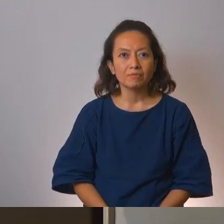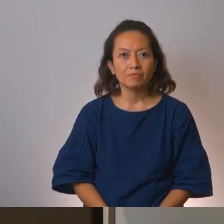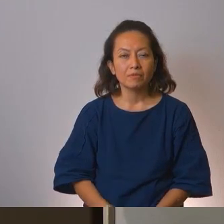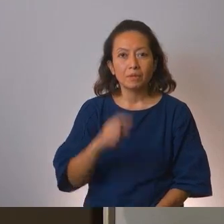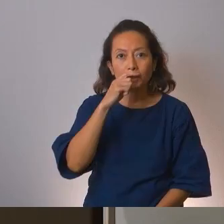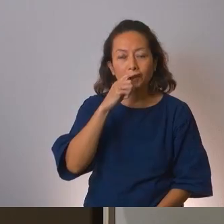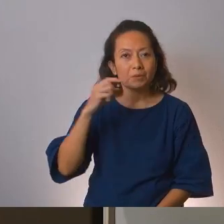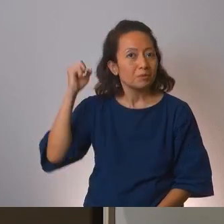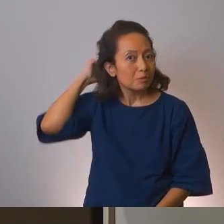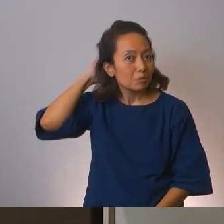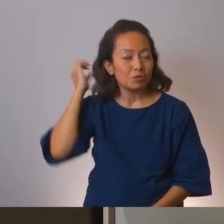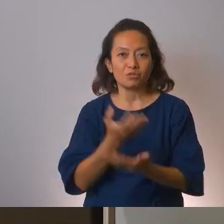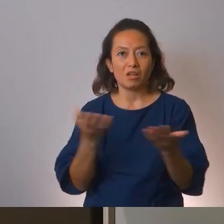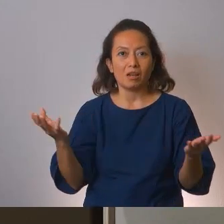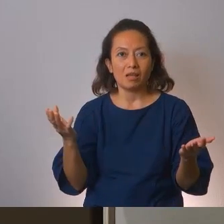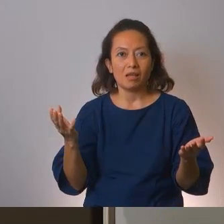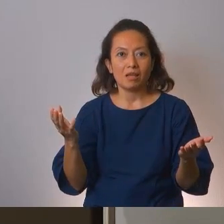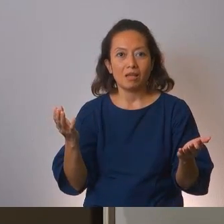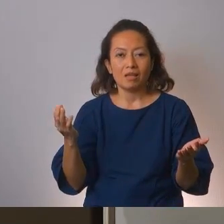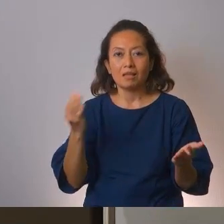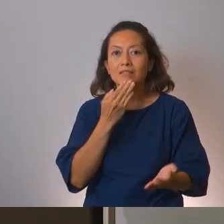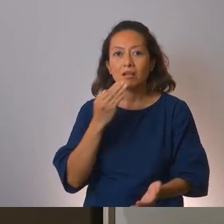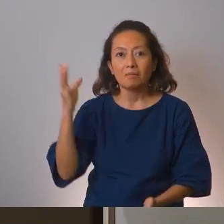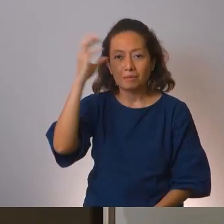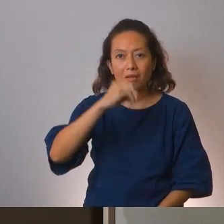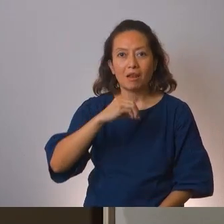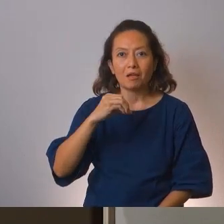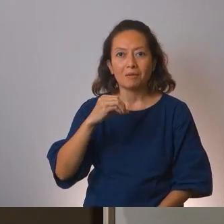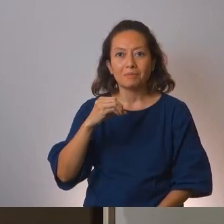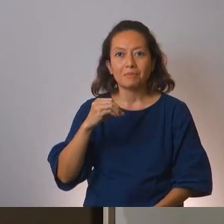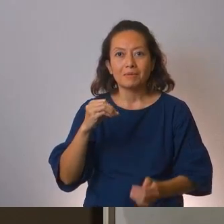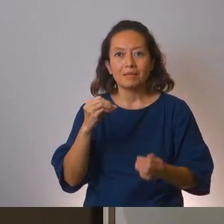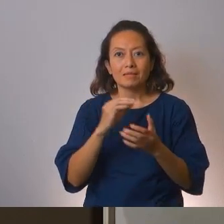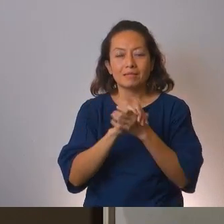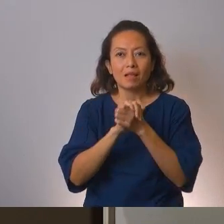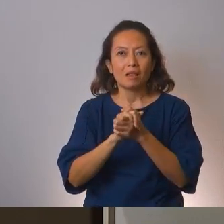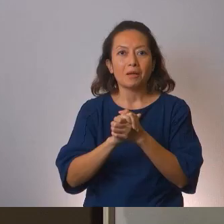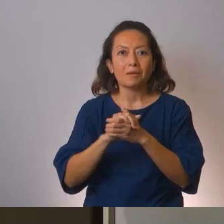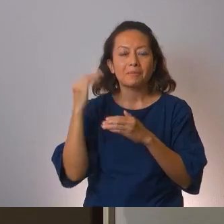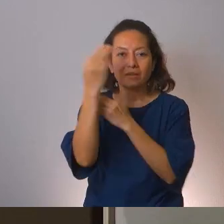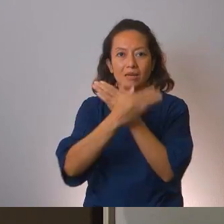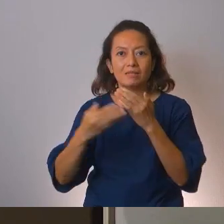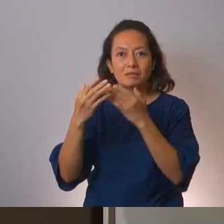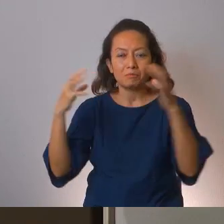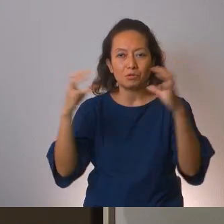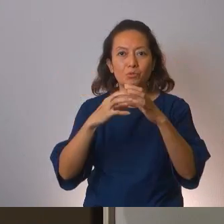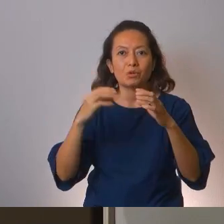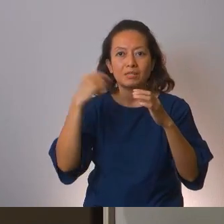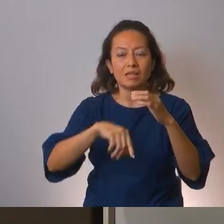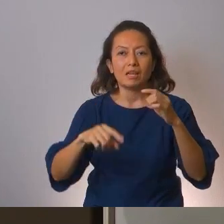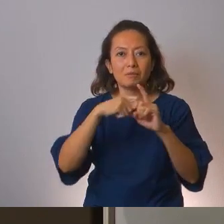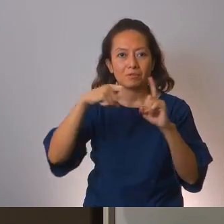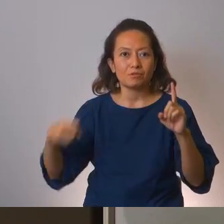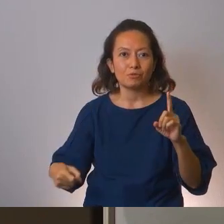Bapak, Ibu, Saudara, selamat malam. Salam kasih persekutuan di dalam Kristus. Puji syukur kepada